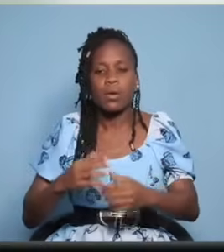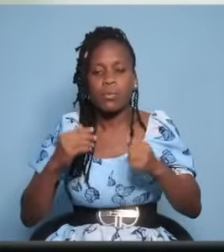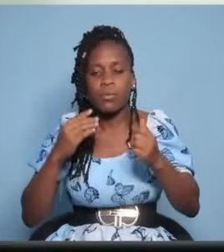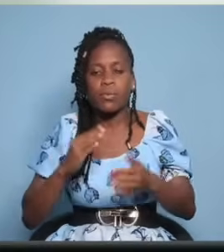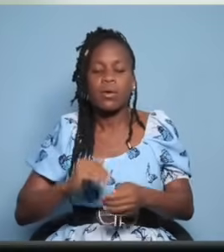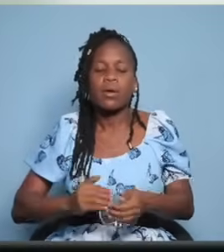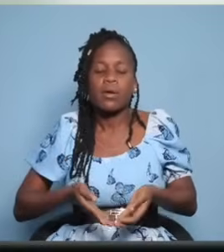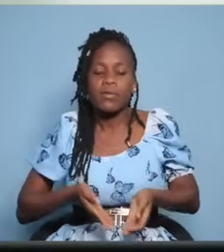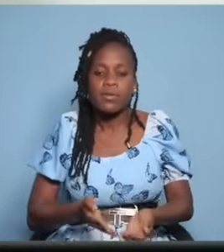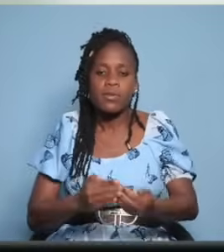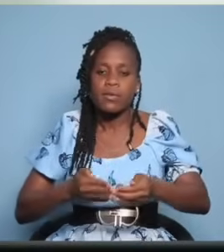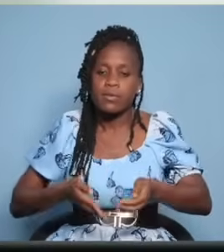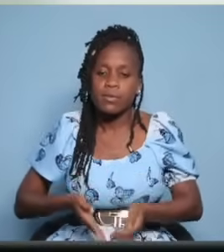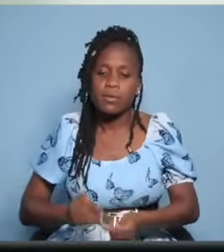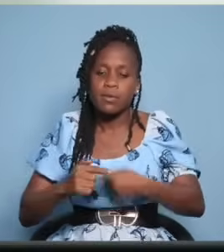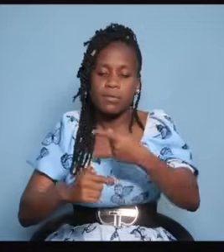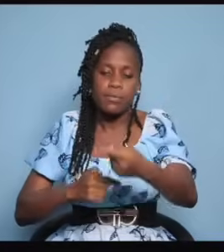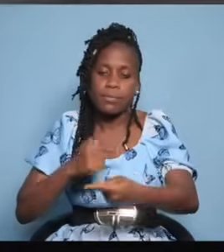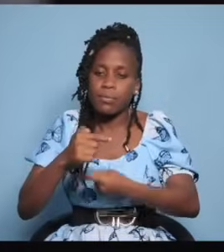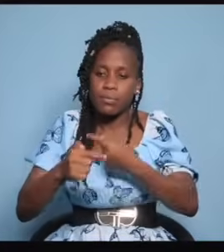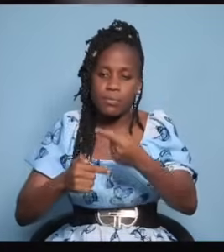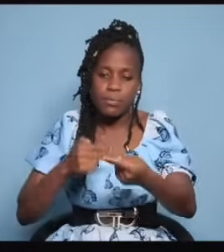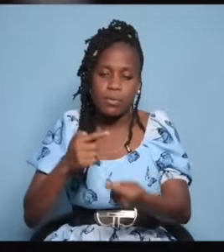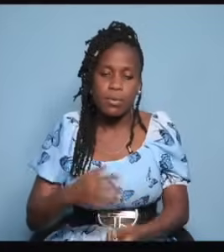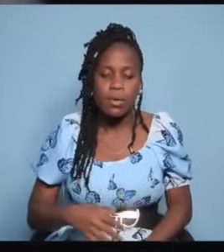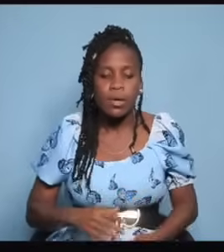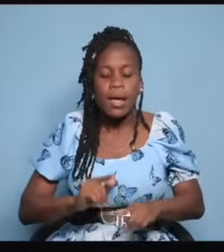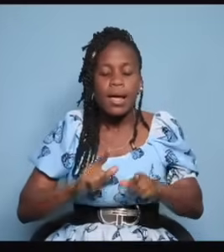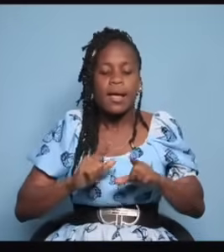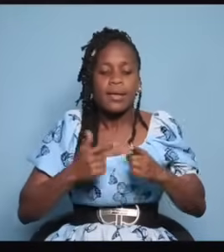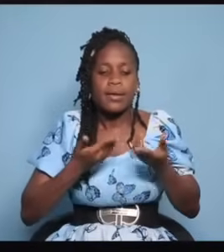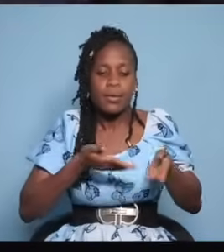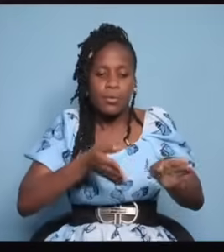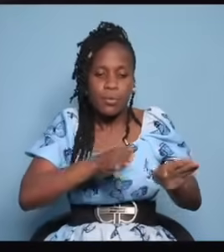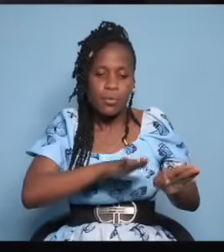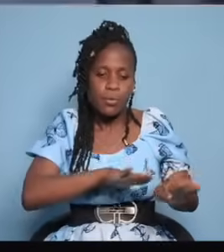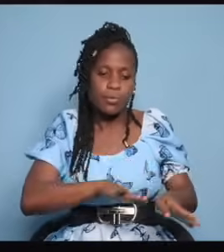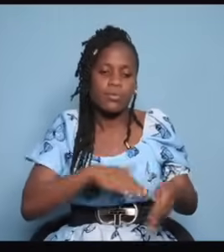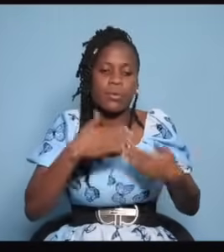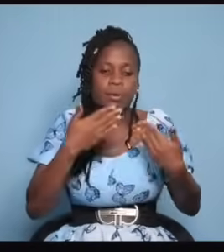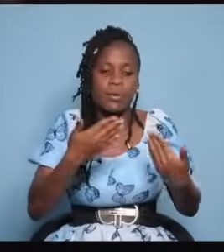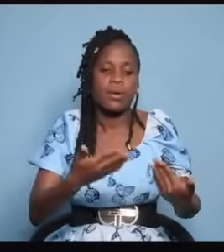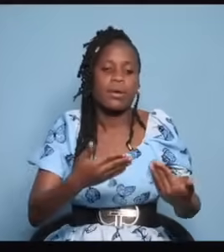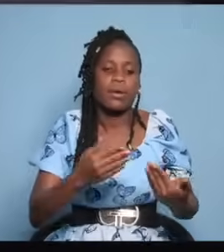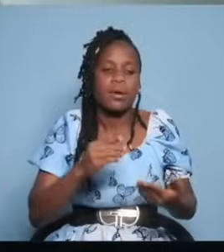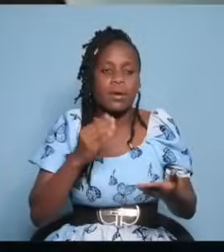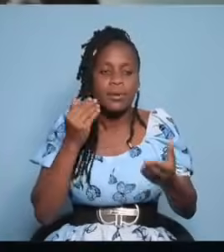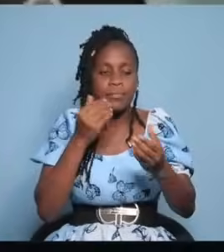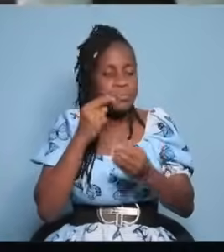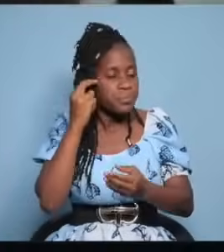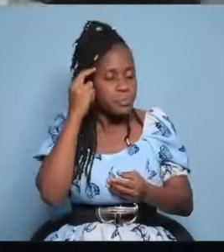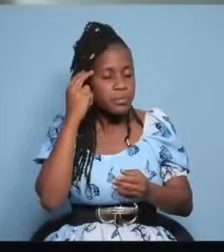Atakumbukwa, lakini Sudani bado wanaendelea kumuona na kumuimba kama nyota au shujaa